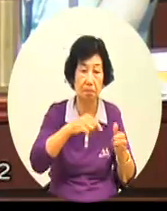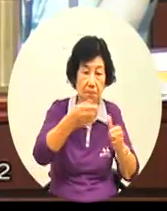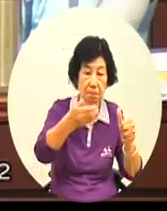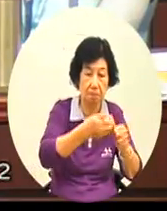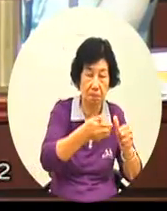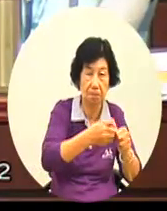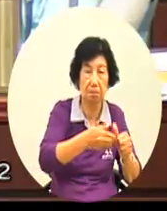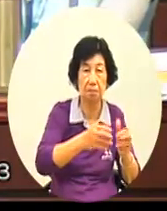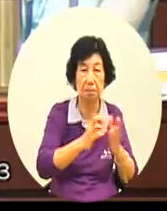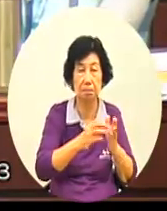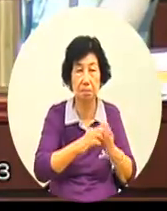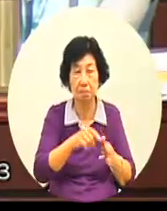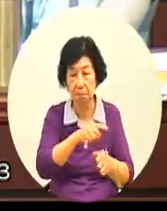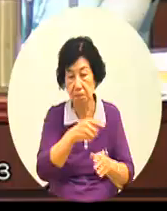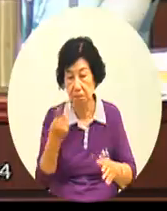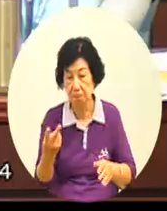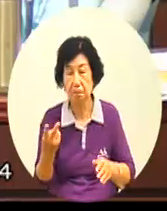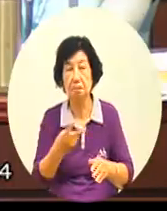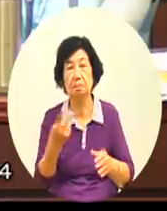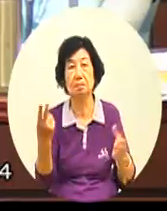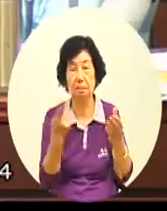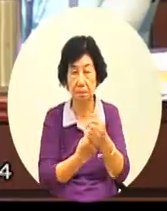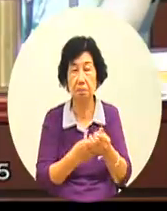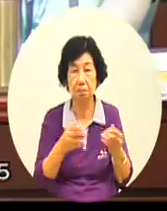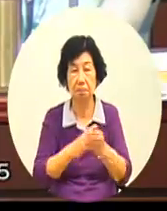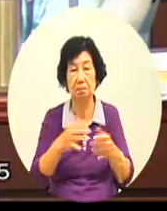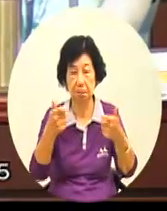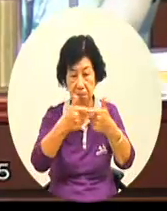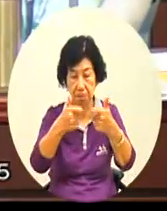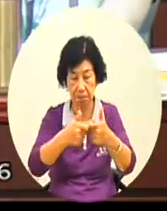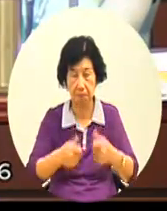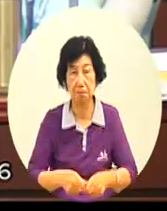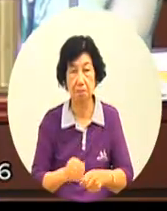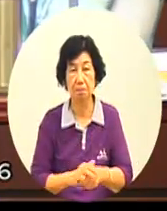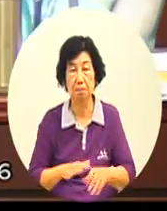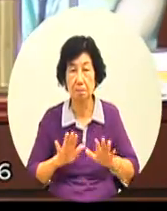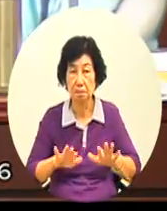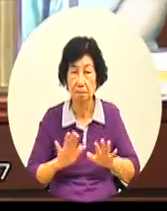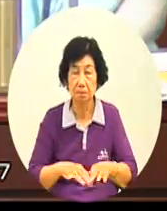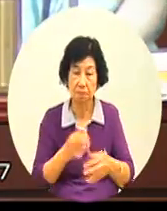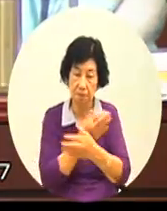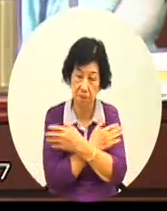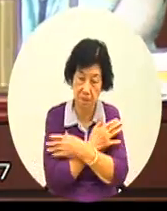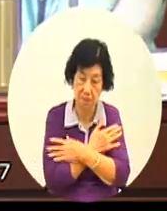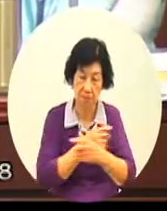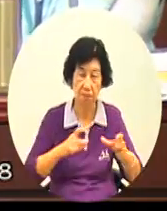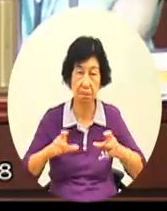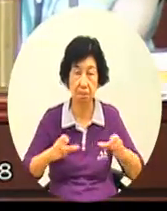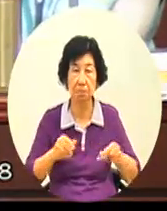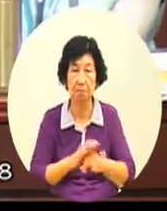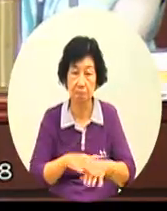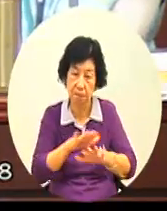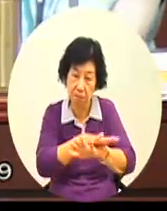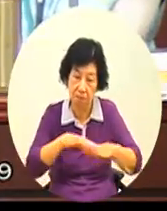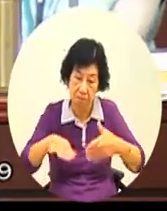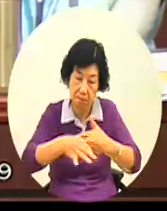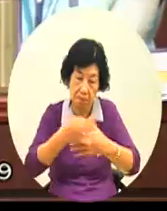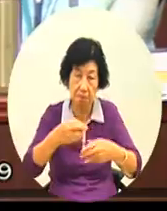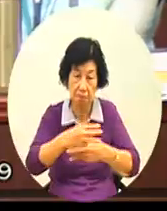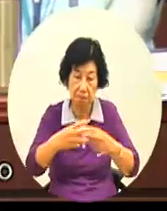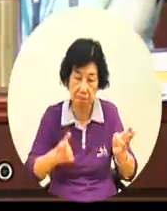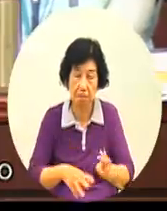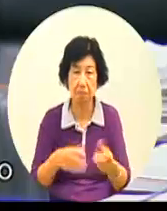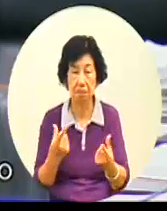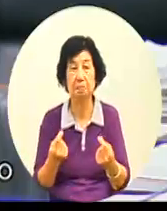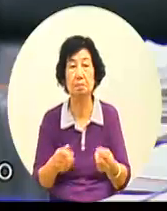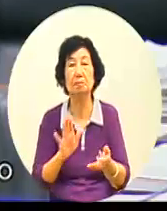从事教育业者，我想不止幼儿园，可能一些安亲班等等的，我们也都来努力来做。 好，谢谢